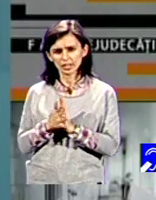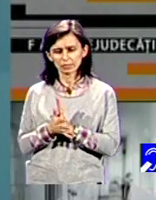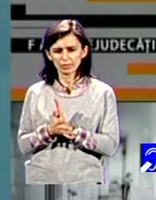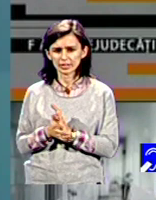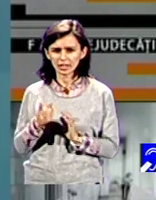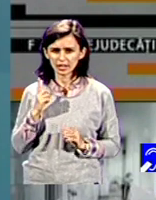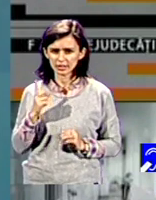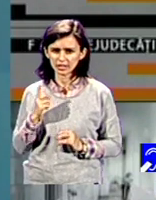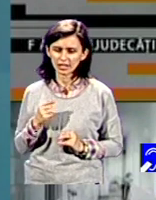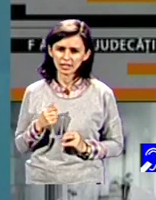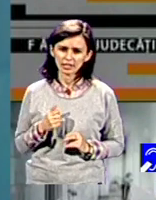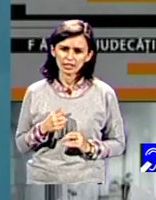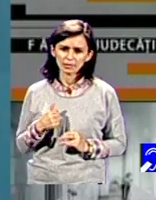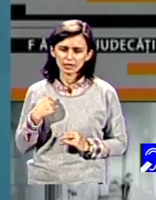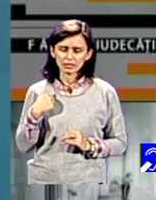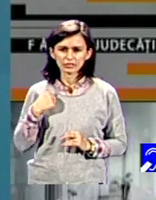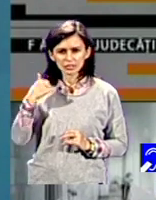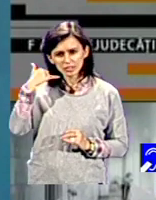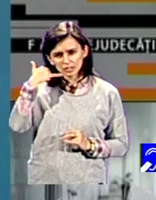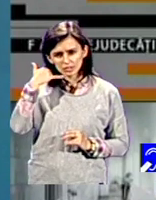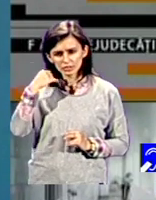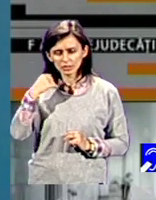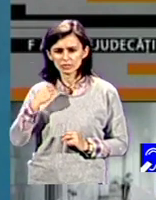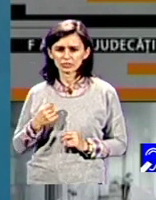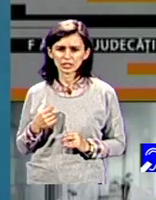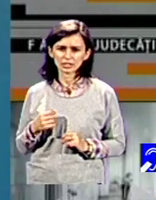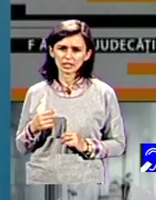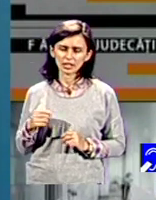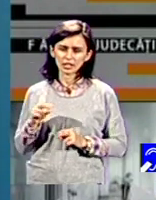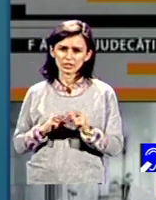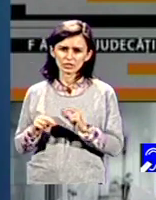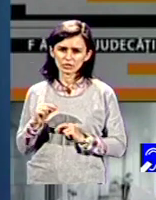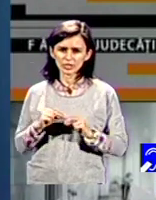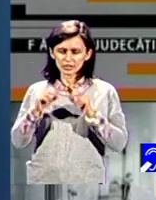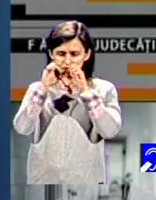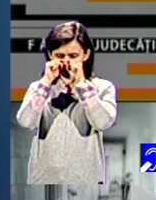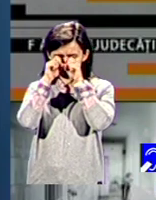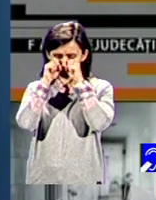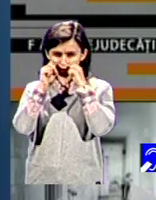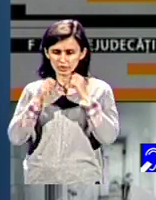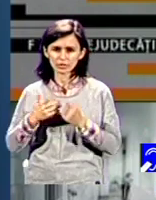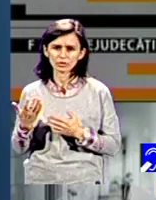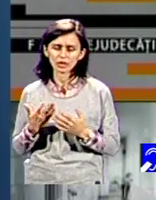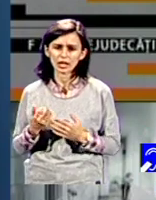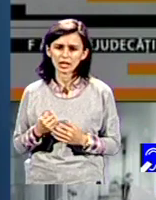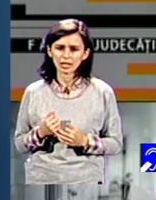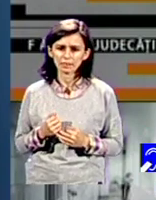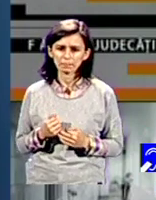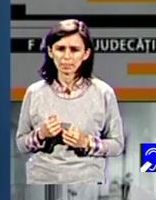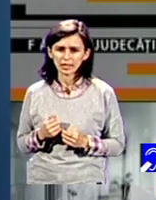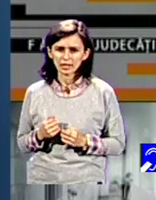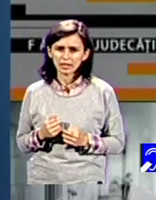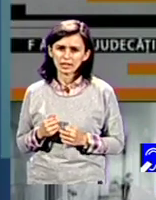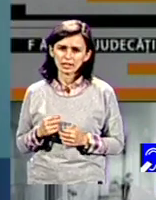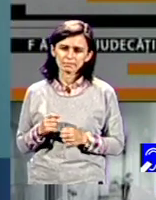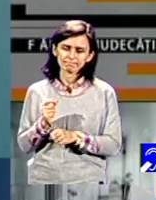am fost contactata de un reprezentant al asociației nevăzătorilor care acum de stat cateva aspecte de destul de